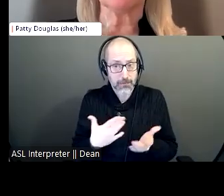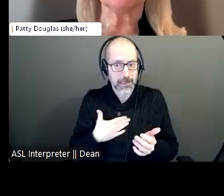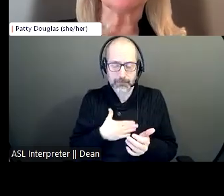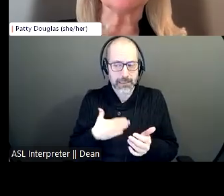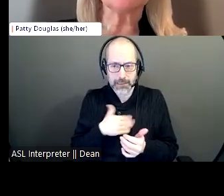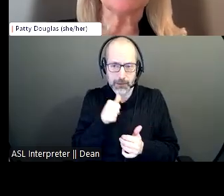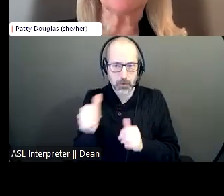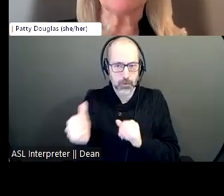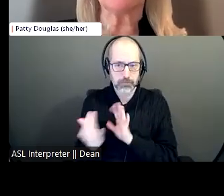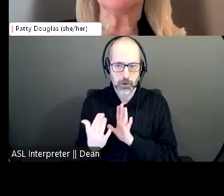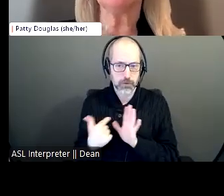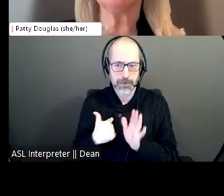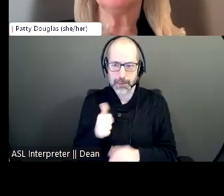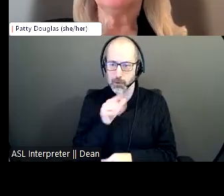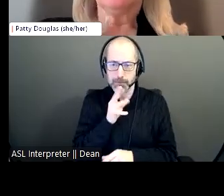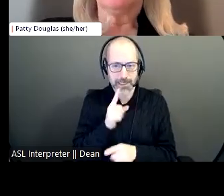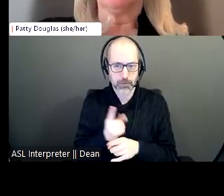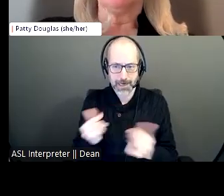ne venez pas, s'il vous plaît,